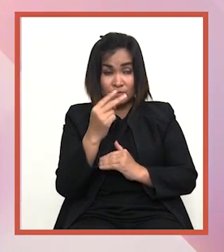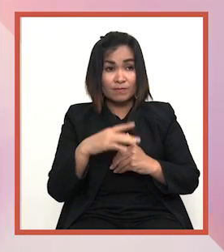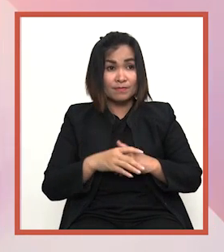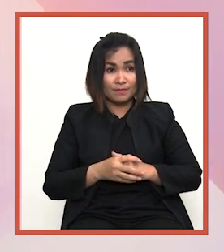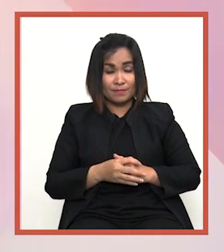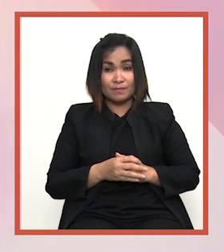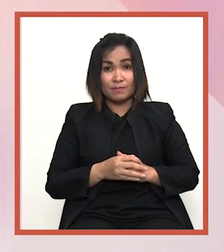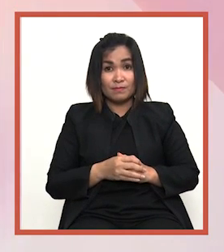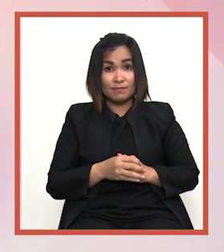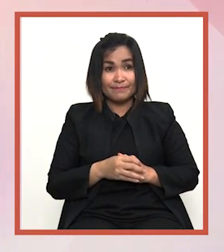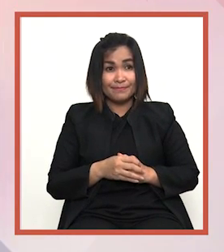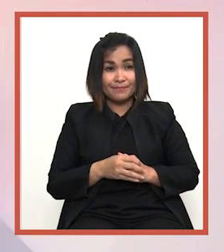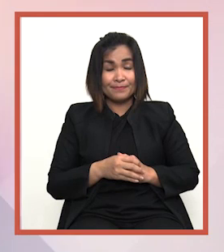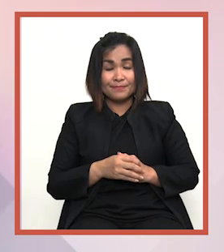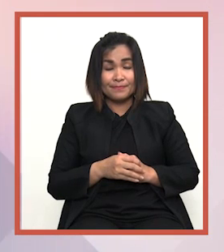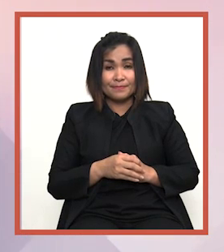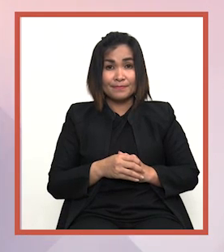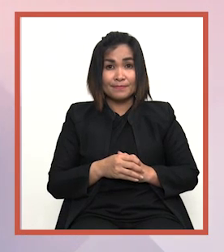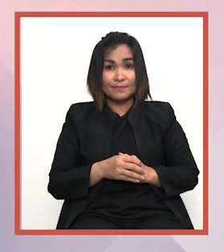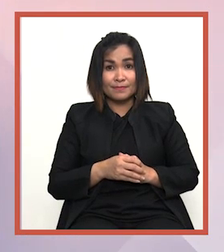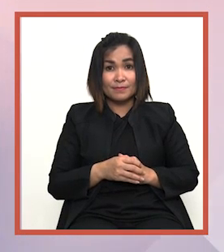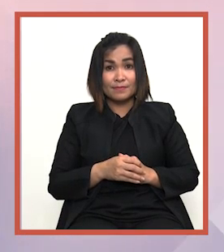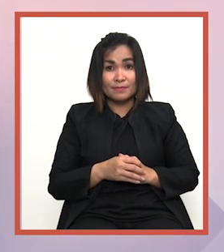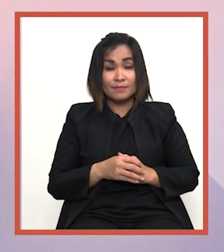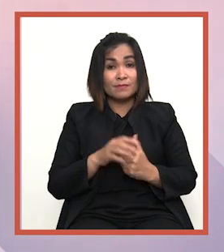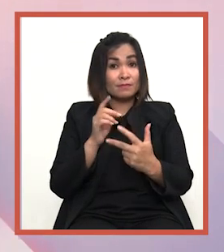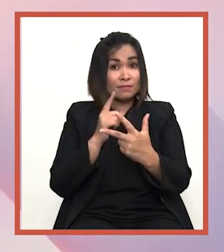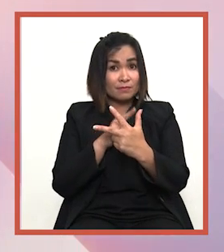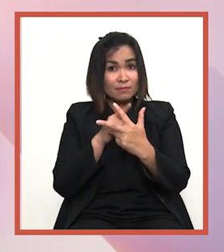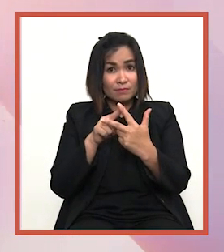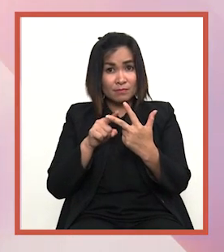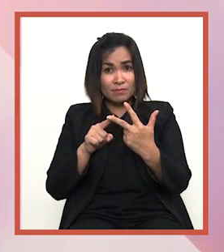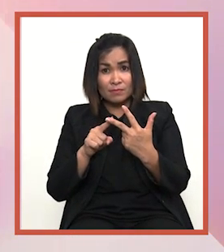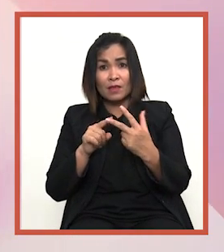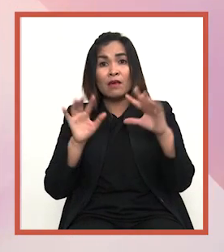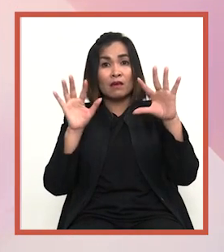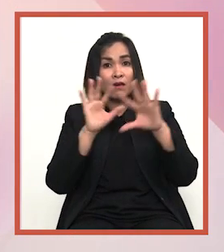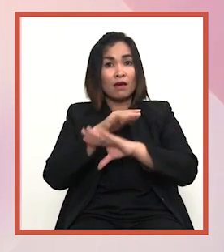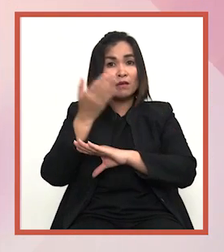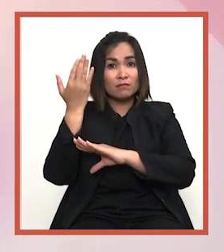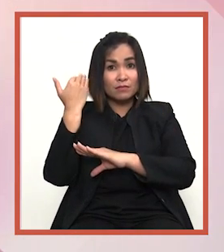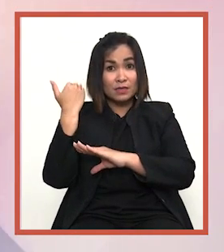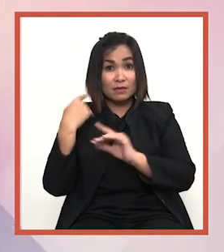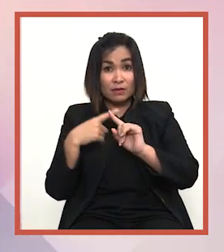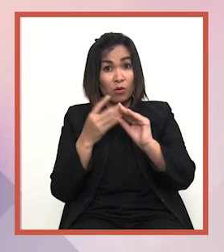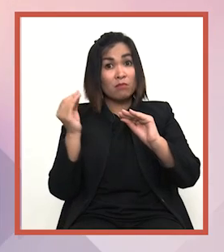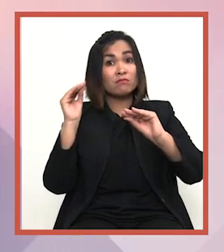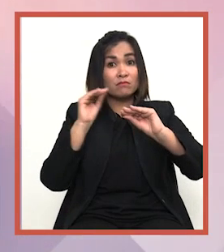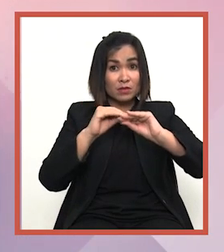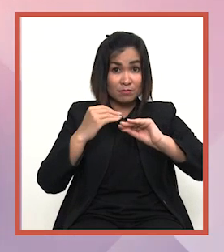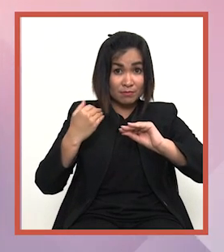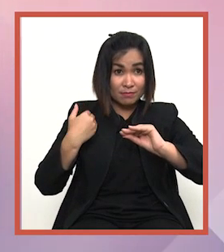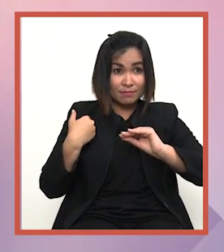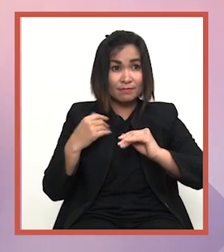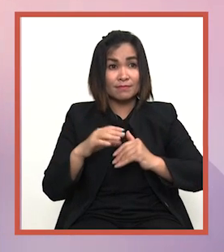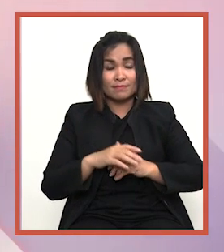สวิตช์3ทางคู่นะครับนะลักษณะจะคล้ายๆกับสวิตช์3ทางเมื่อสักครู่นี้นะครับแ